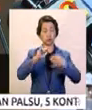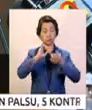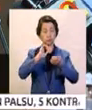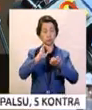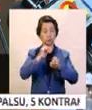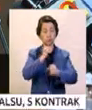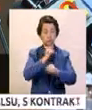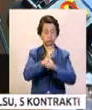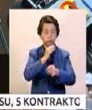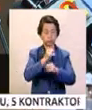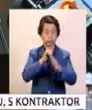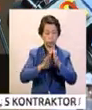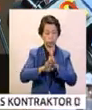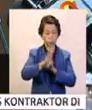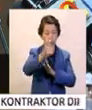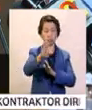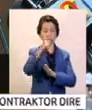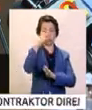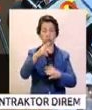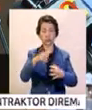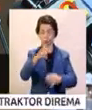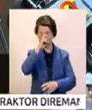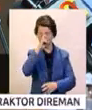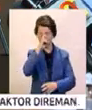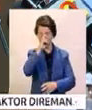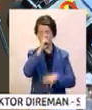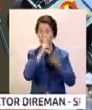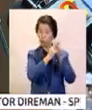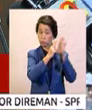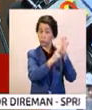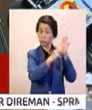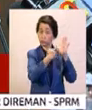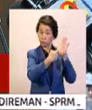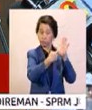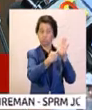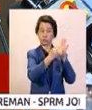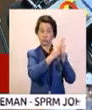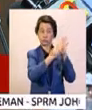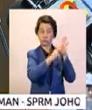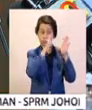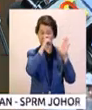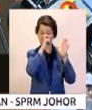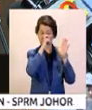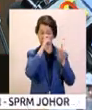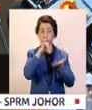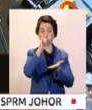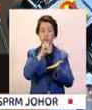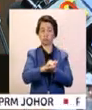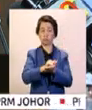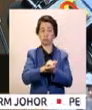meneruskan prestasinya untuk menguatkuasakan undang-undang di mana